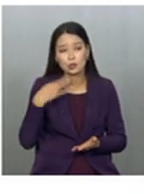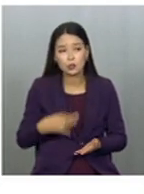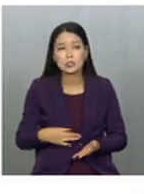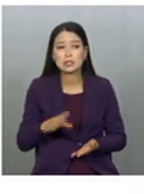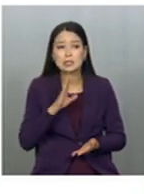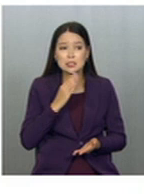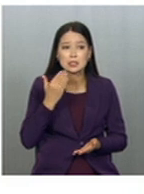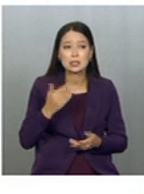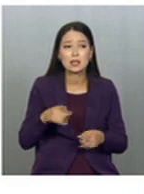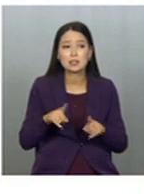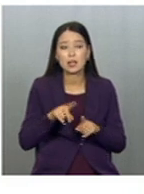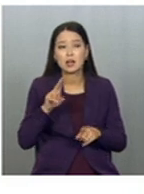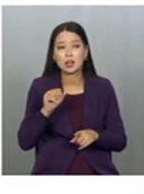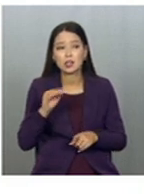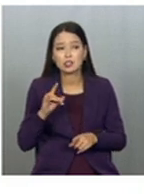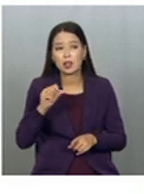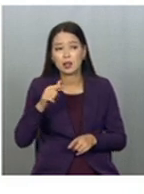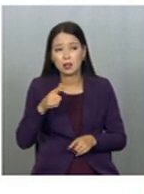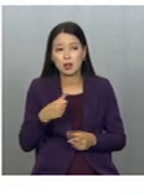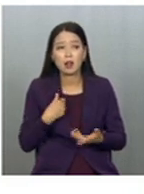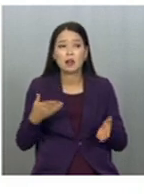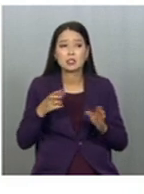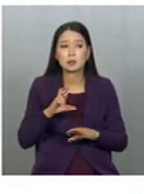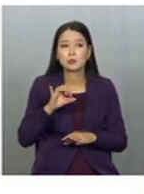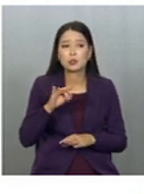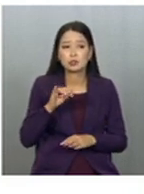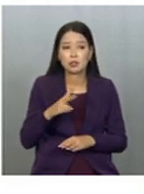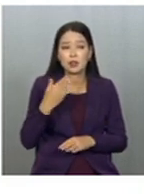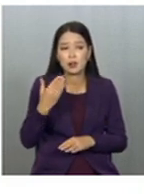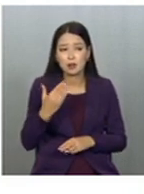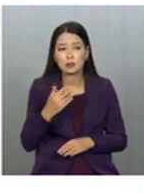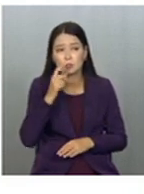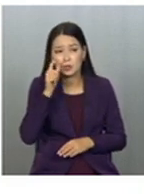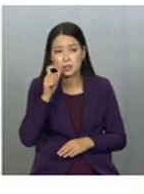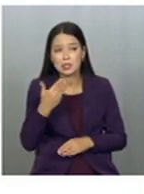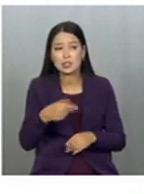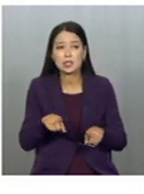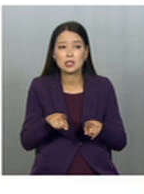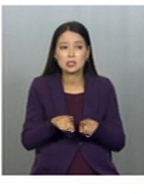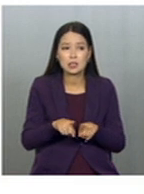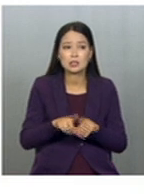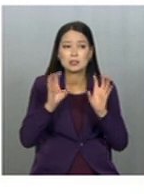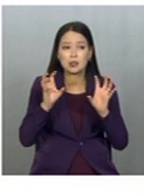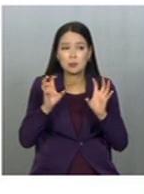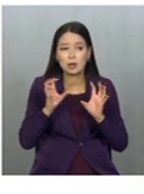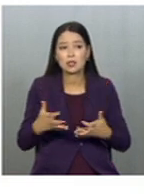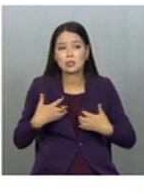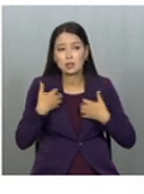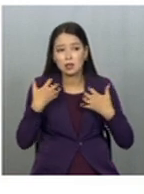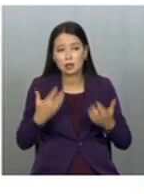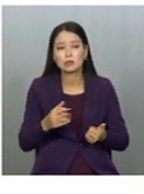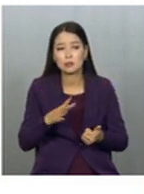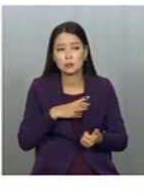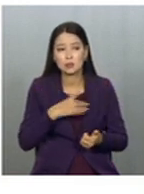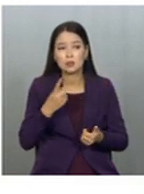Біржан деген беймазаға, сіздердің шалқып тұрған заманыңда дені сау кез болмадым бір тазаға, көрмейсіз